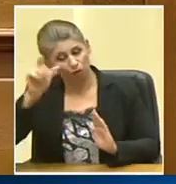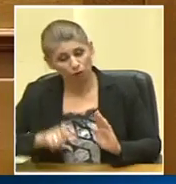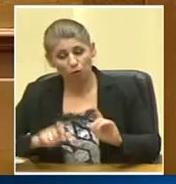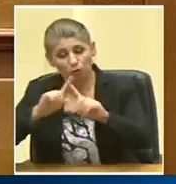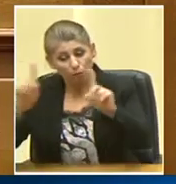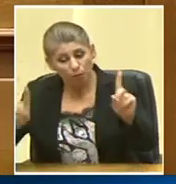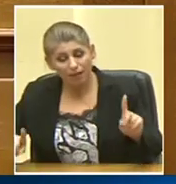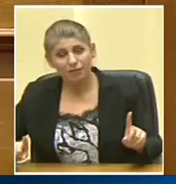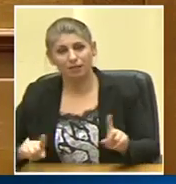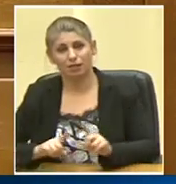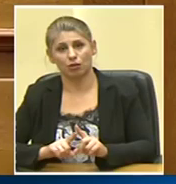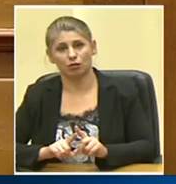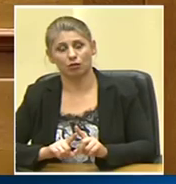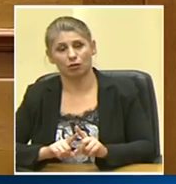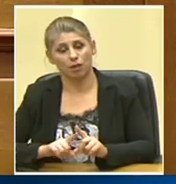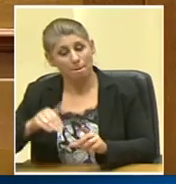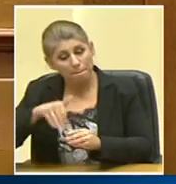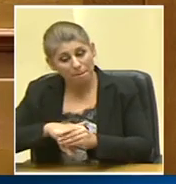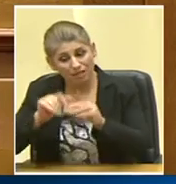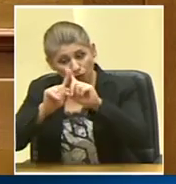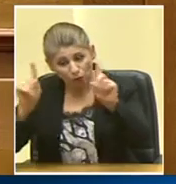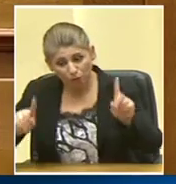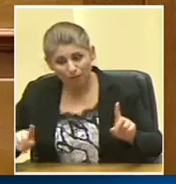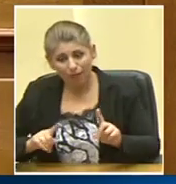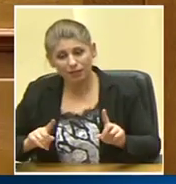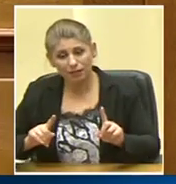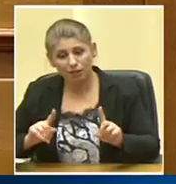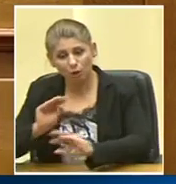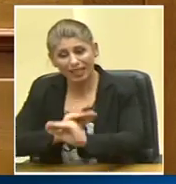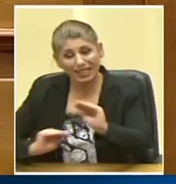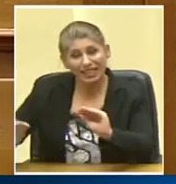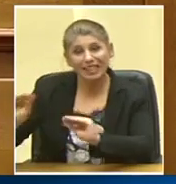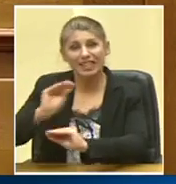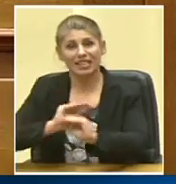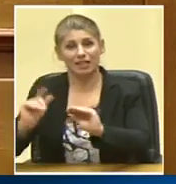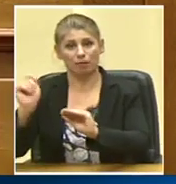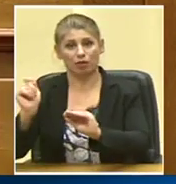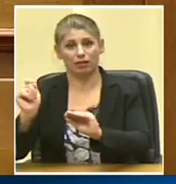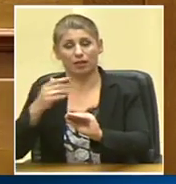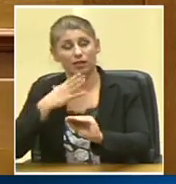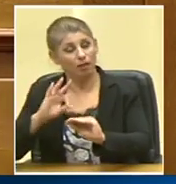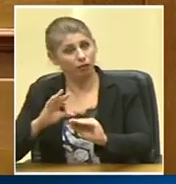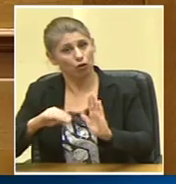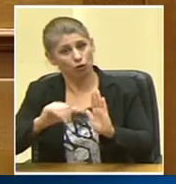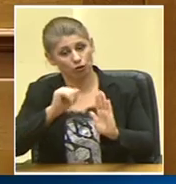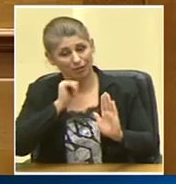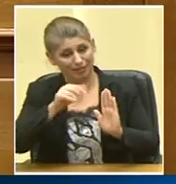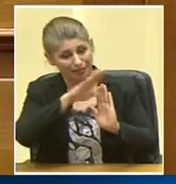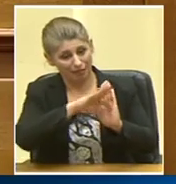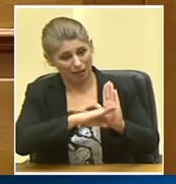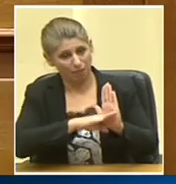πλαισίου εντός του οποίου κινείται η πολιτική. Γι' αυτό και το Σύνταγμα, και όχι άδικα,